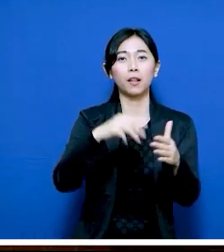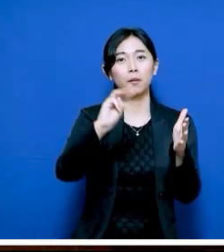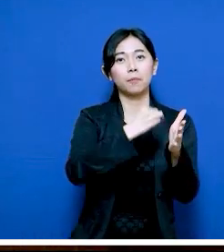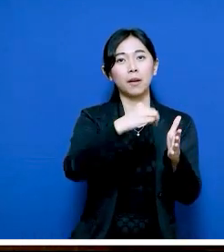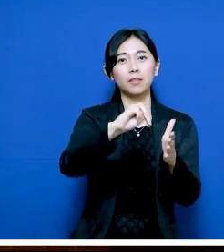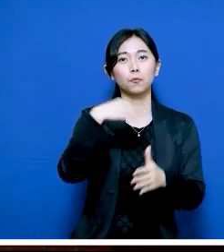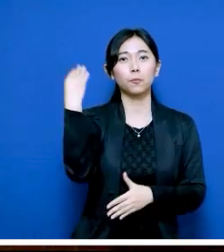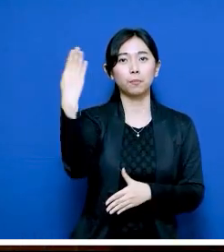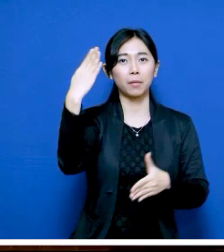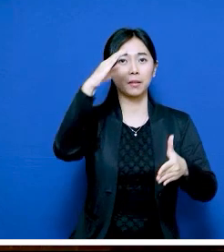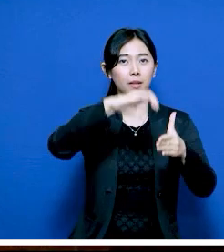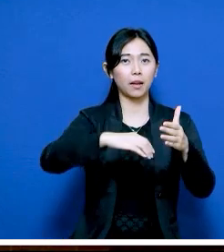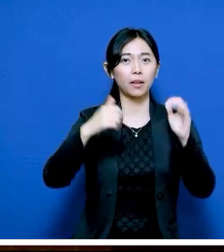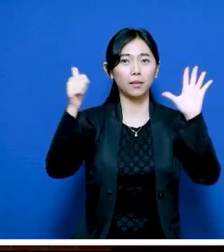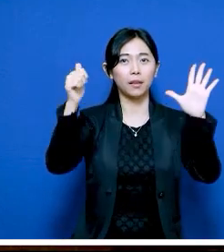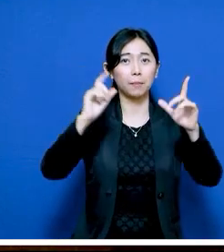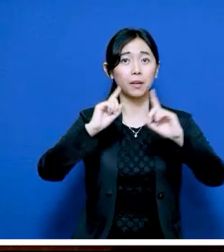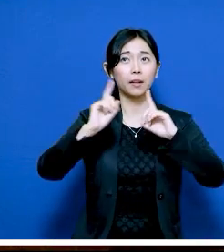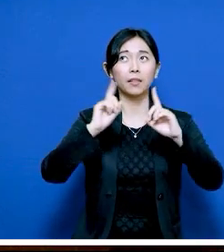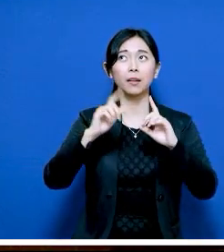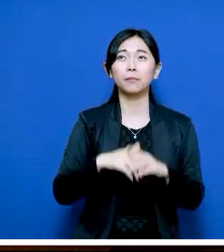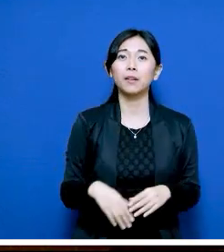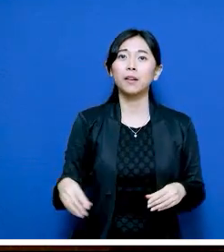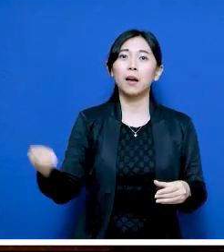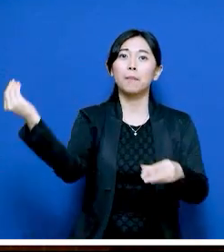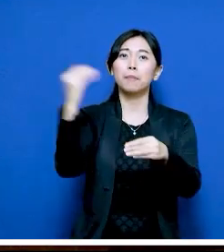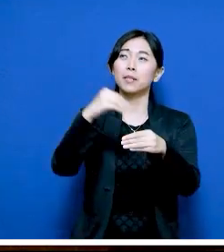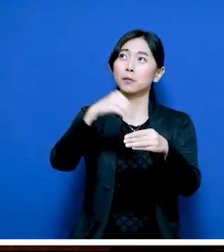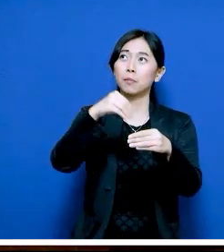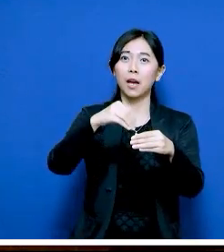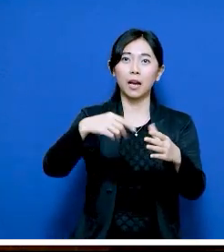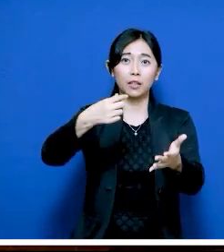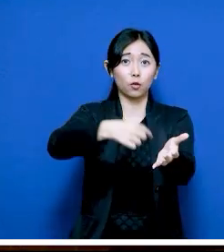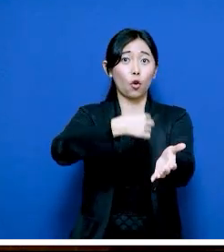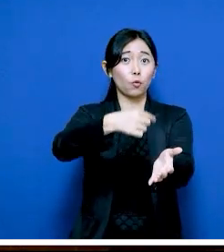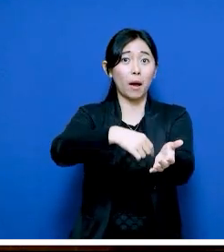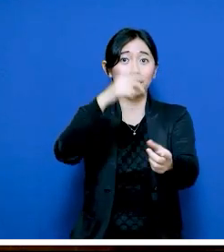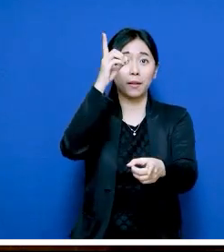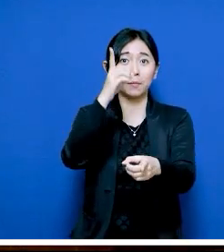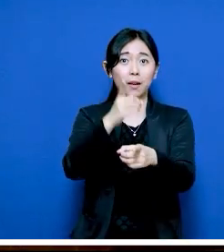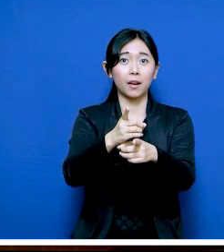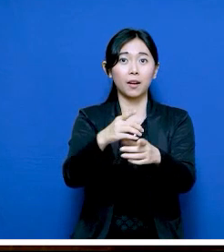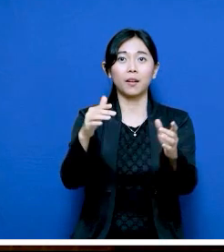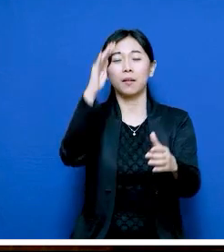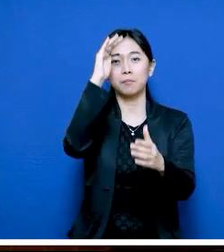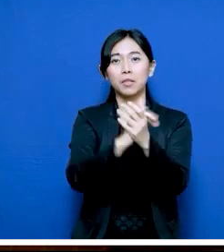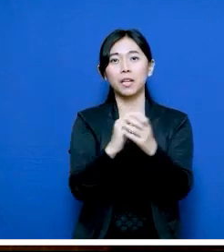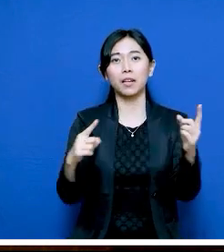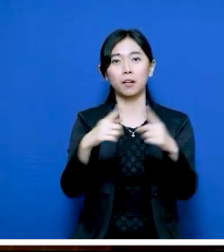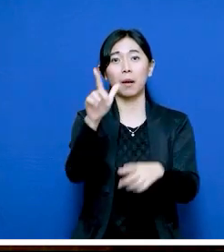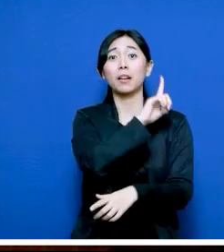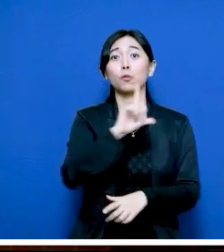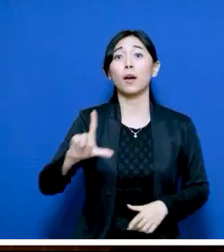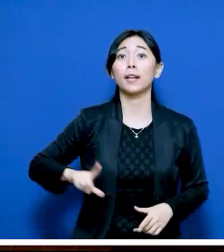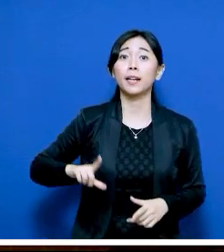Mazmur 4 ayat 6 berkata, "Persembahkanlah korban yang benar dan percayalah kepada